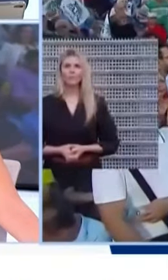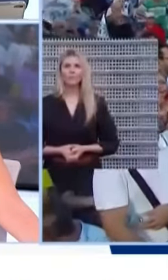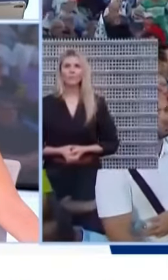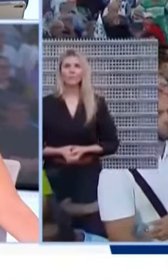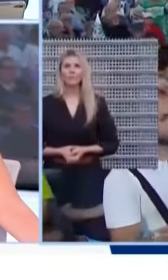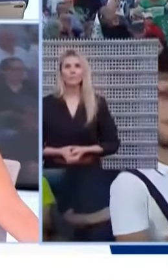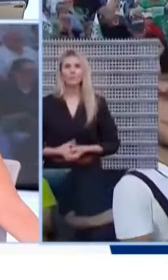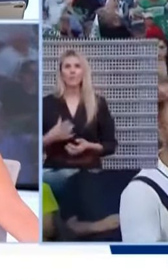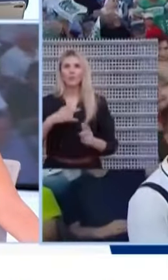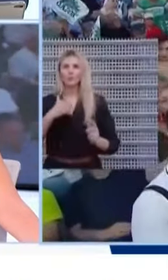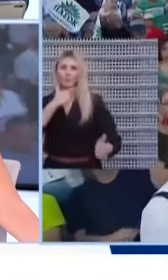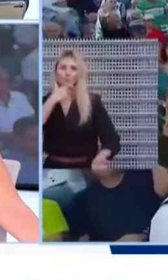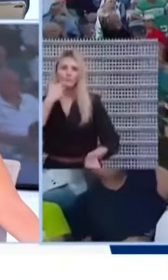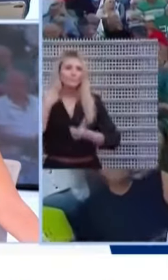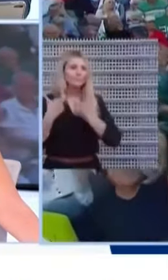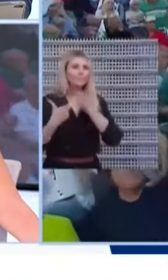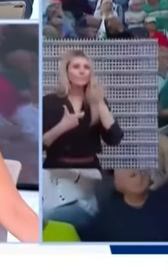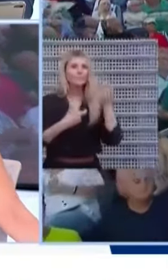σφοδρότατη. Ακριβώς,